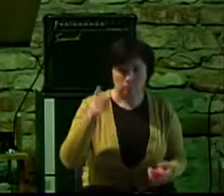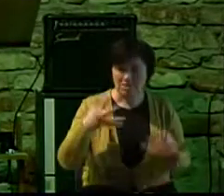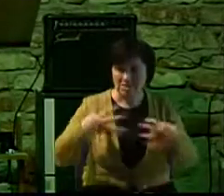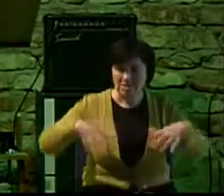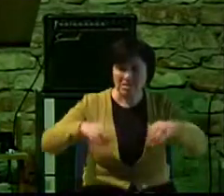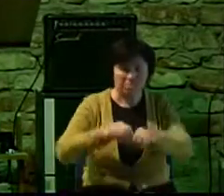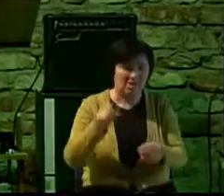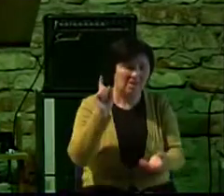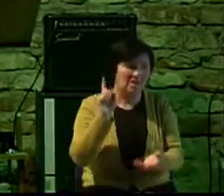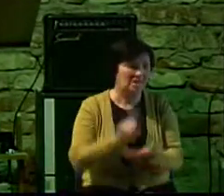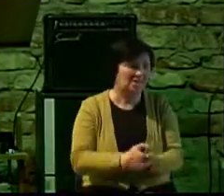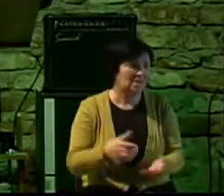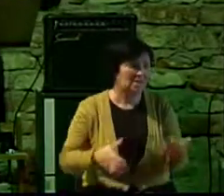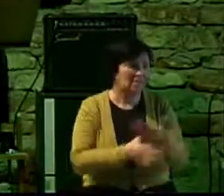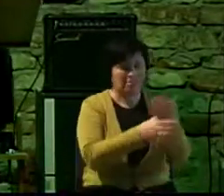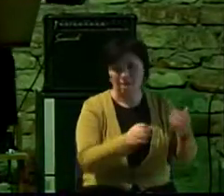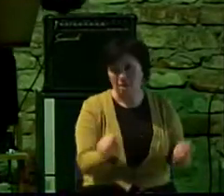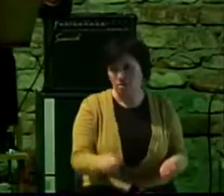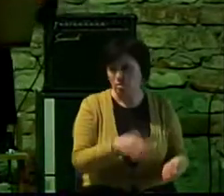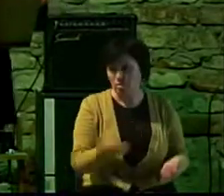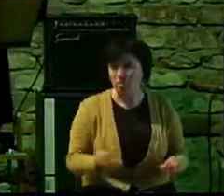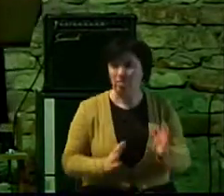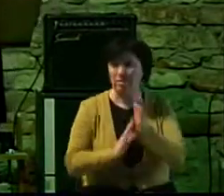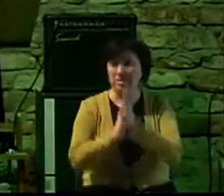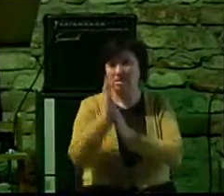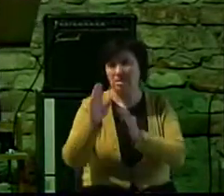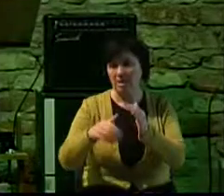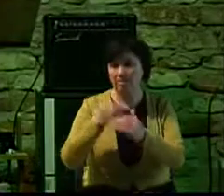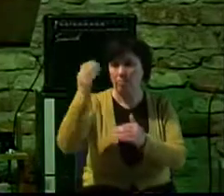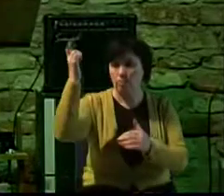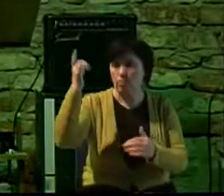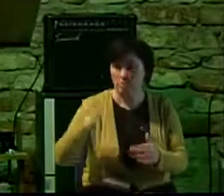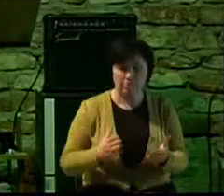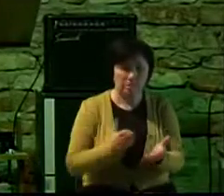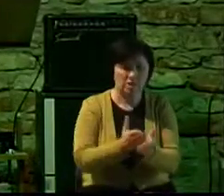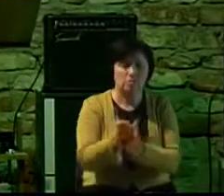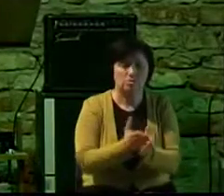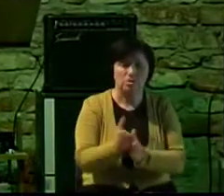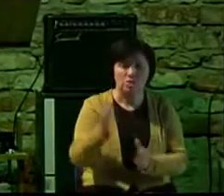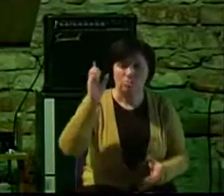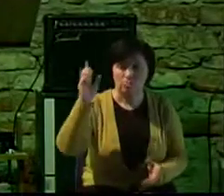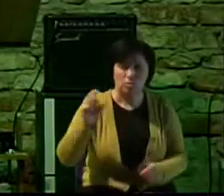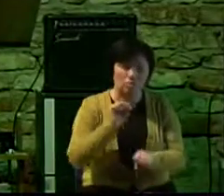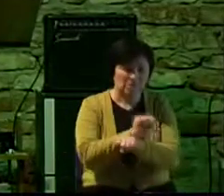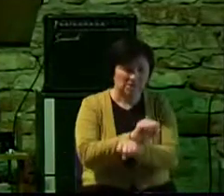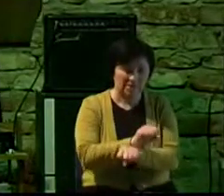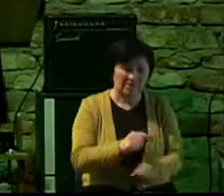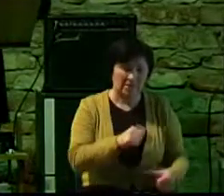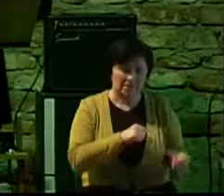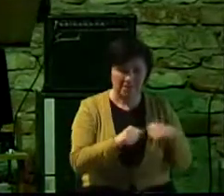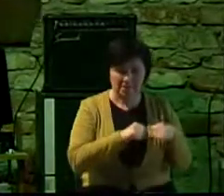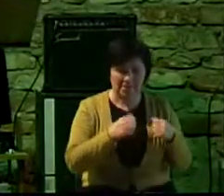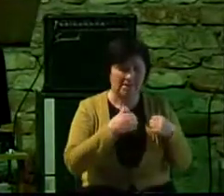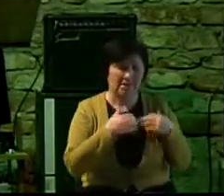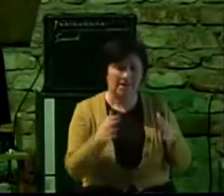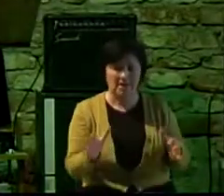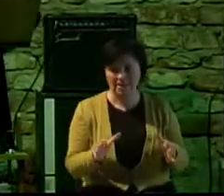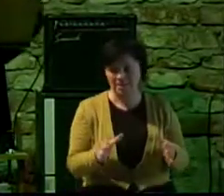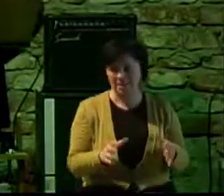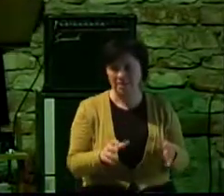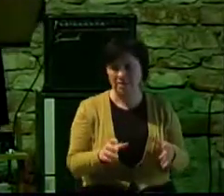семьей, должны помогать друг другу возрастать в Господе, служить Богу, оставлять грех, каяться во